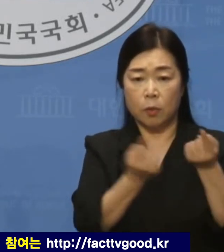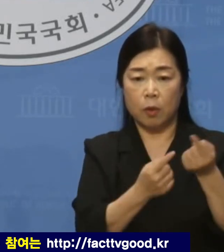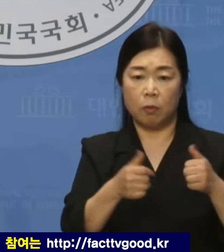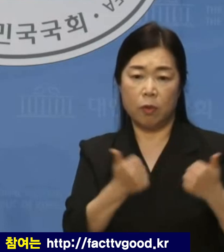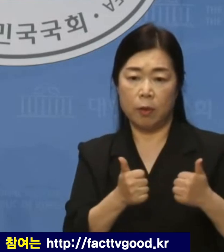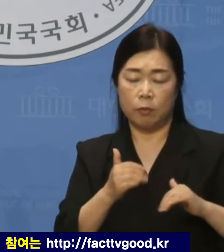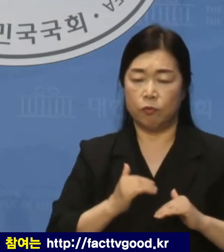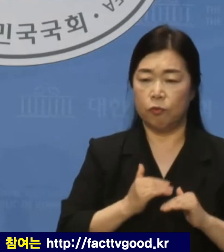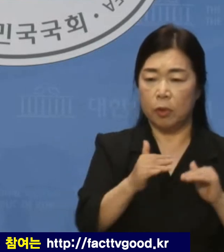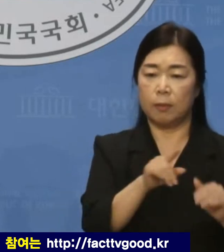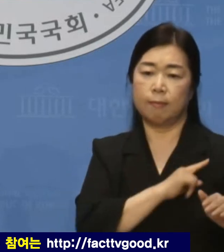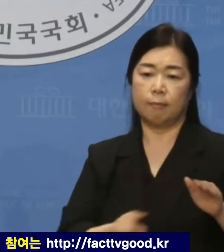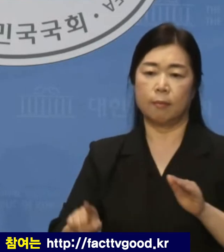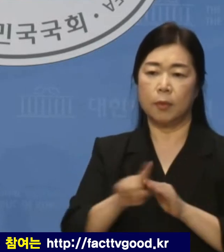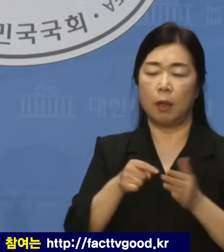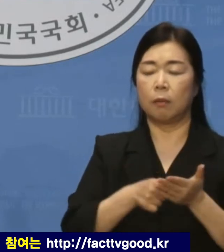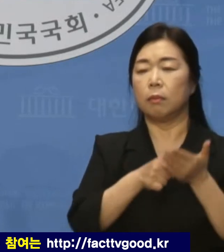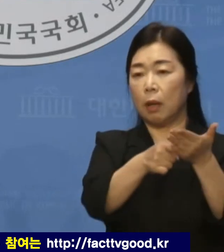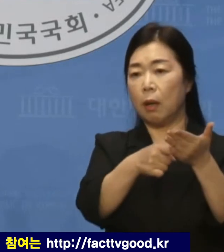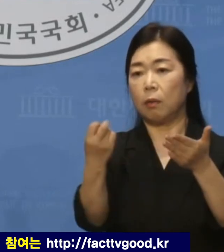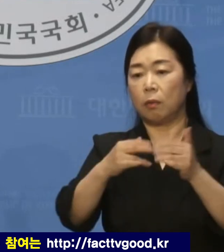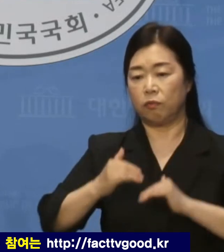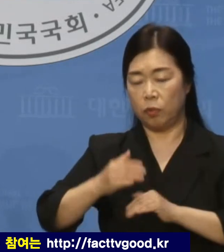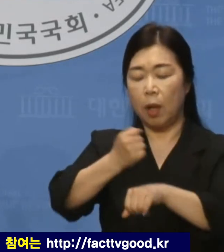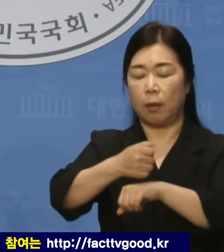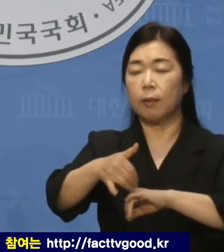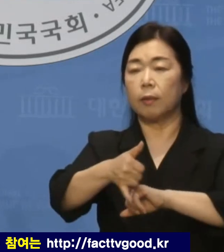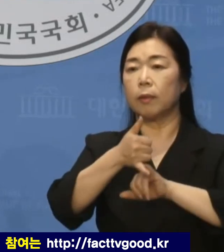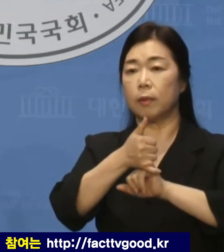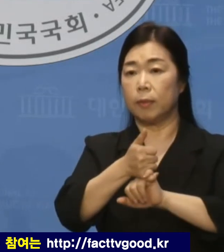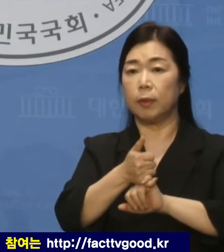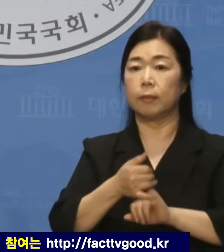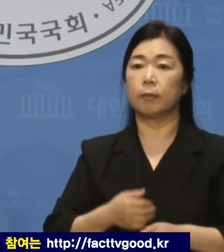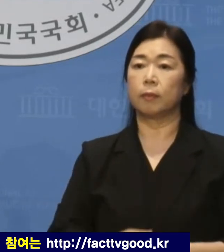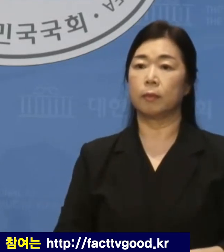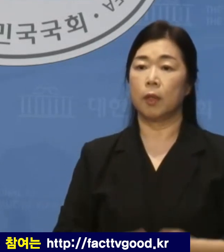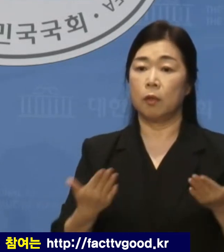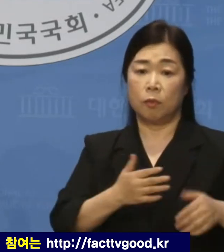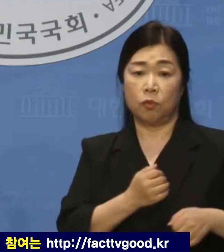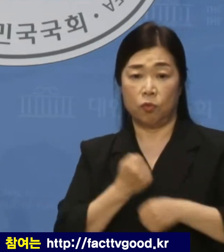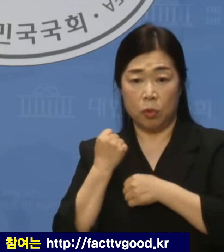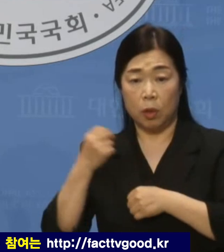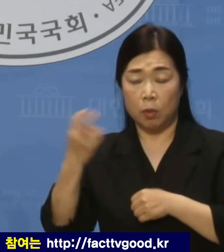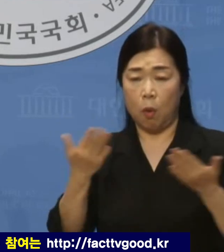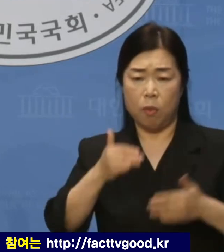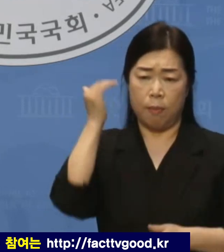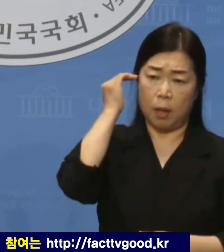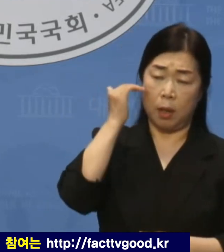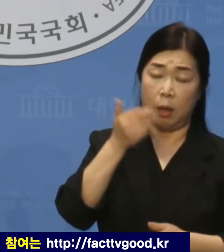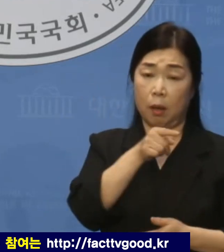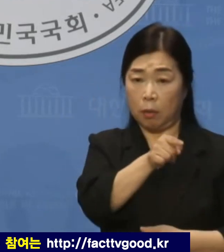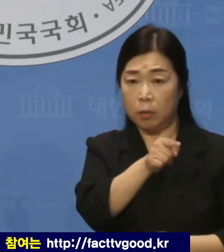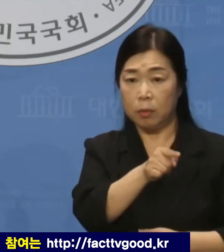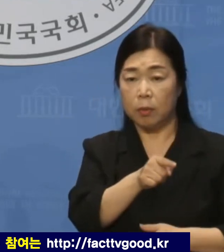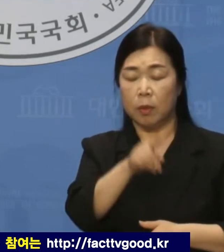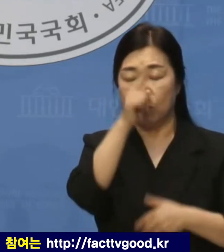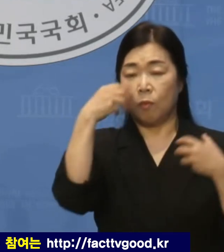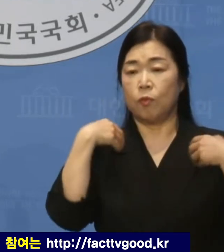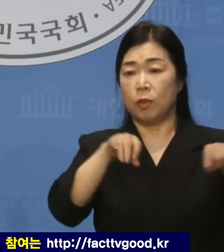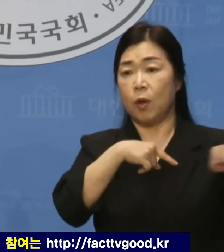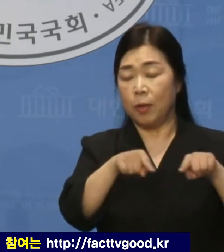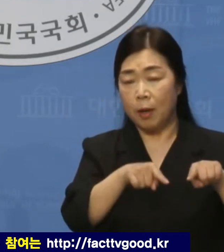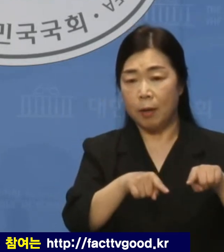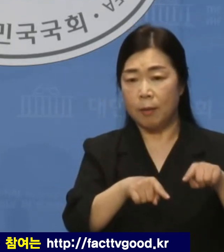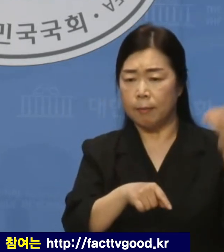안건조정위원회 추진을 앞장서서 제안하고 또 추진해 나가겠습니다. 직무유기를 넘어서 업무방해를 하고 있는 정부